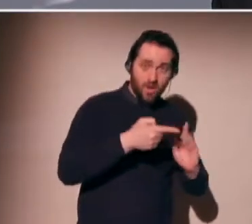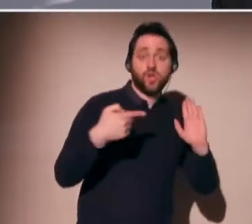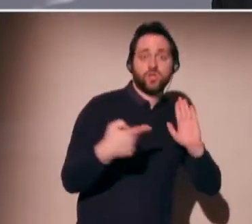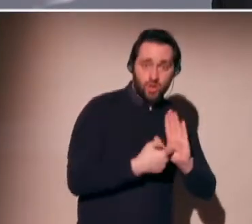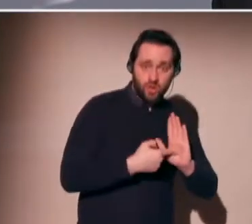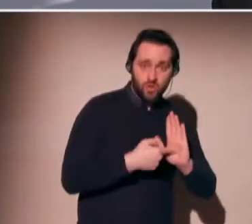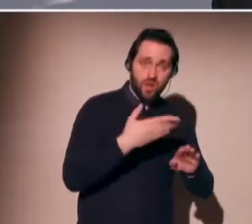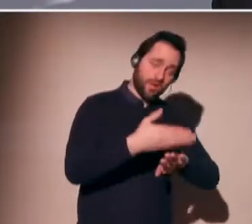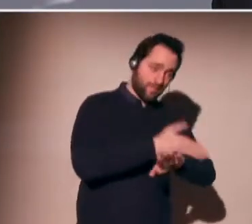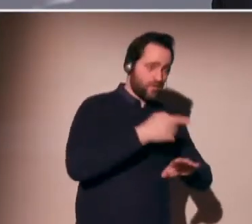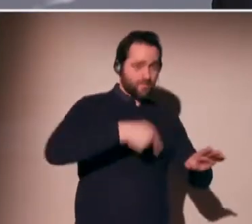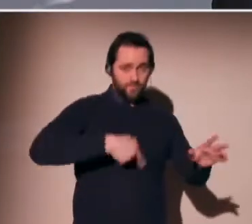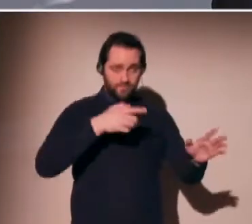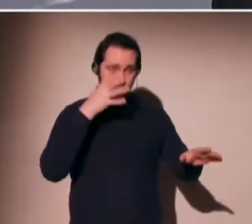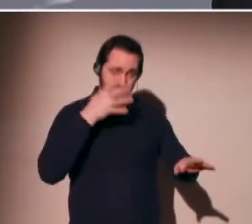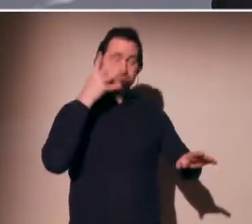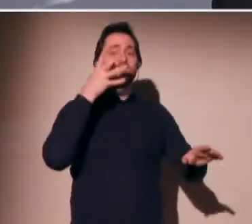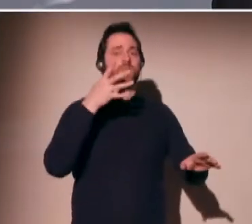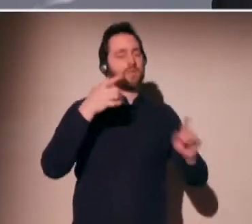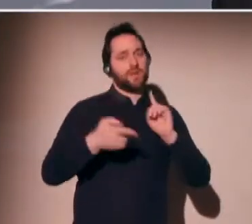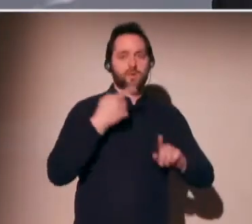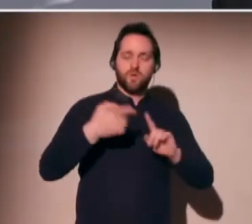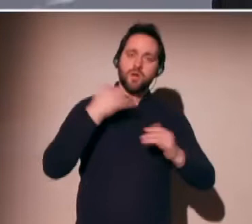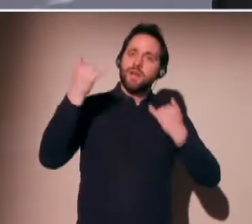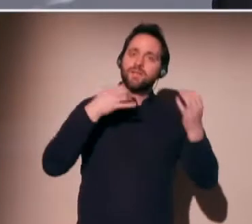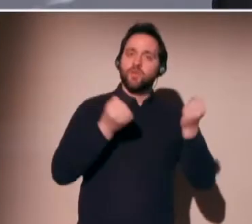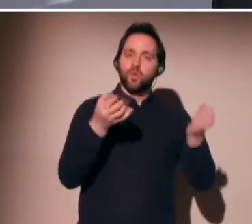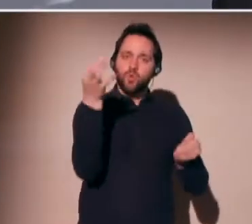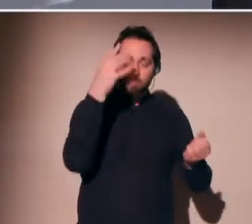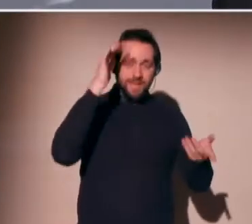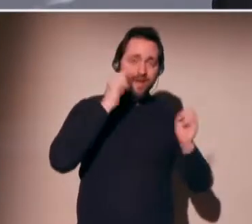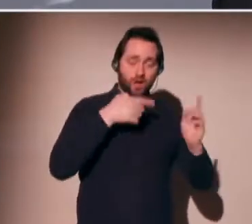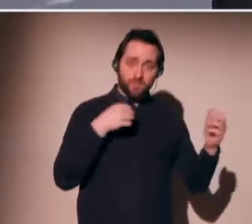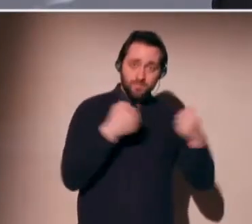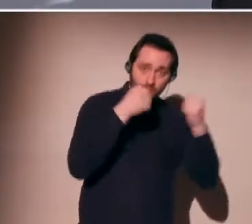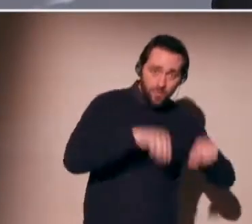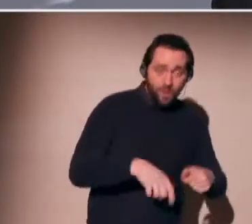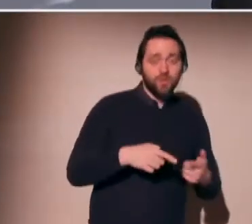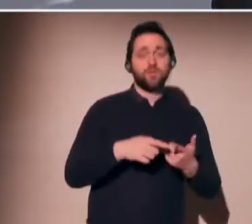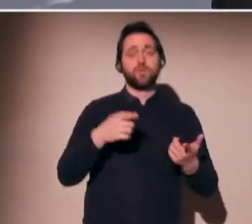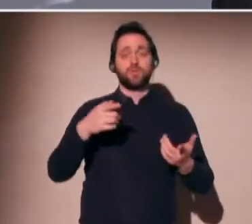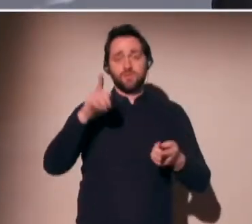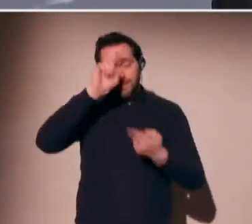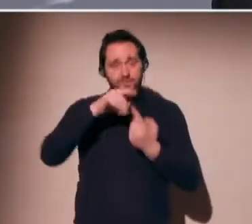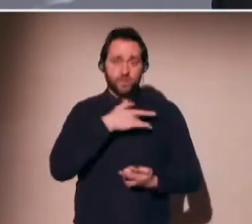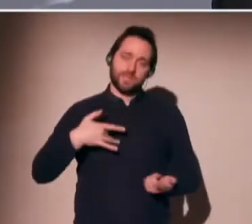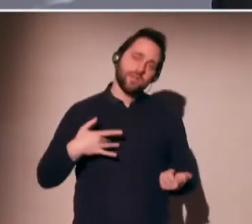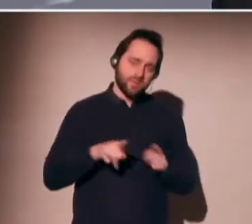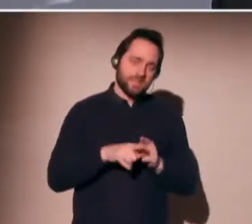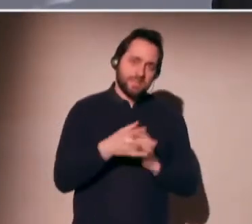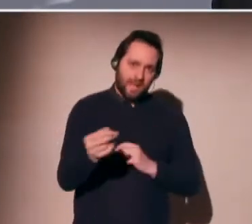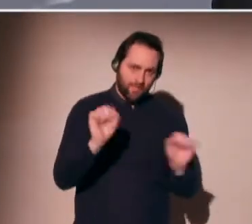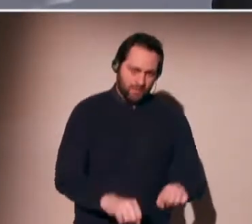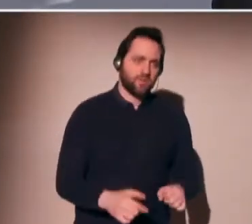médical. Or, il faut bien réaliser, et Yann l'a mentionné, qu'actuellement, on est dans une phase essentiellement